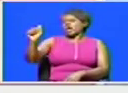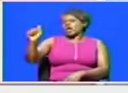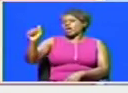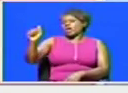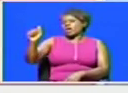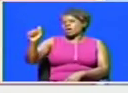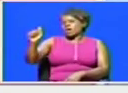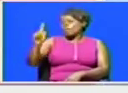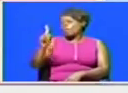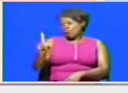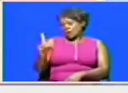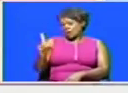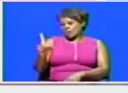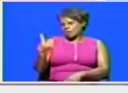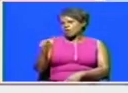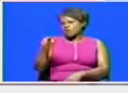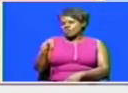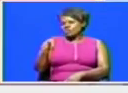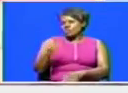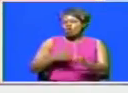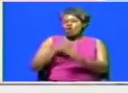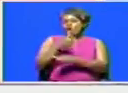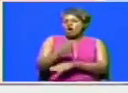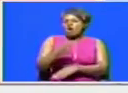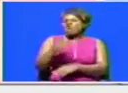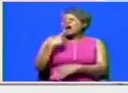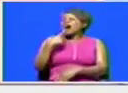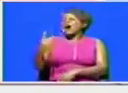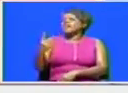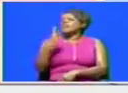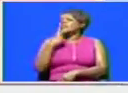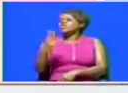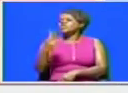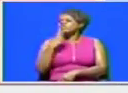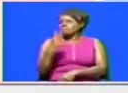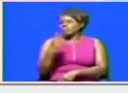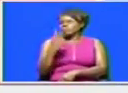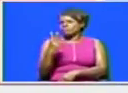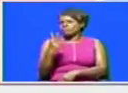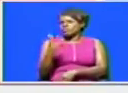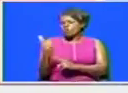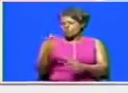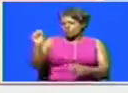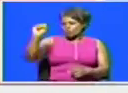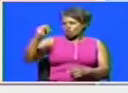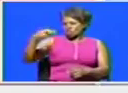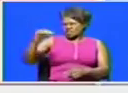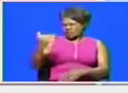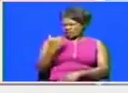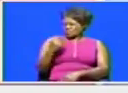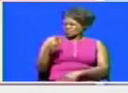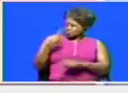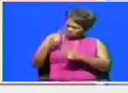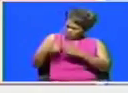kama ni hiyo ni moja, unakuwa umevuta zaidi ya sigara 100 kuliko ule mtu anavuta sigara. Kwa hivyo watu wamezoea shisha, jiulize, unapoanza huu